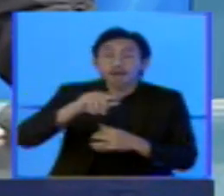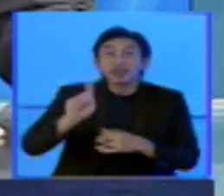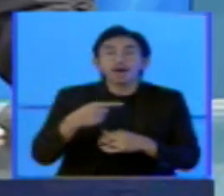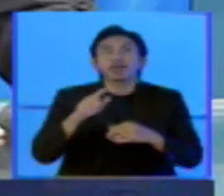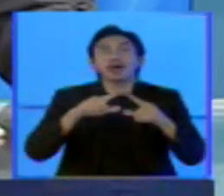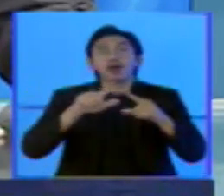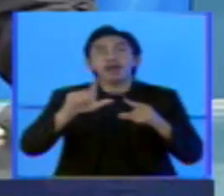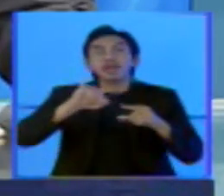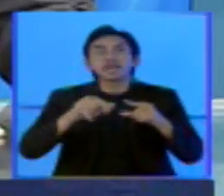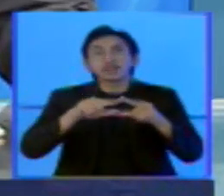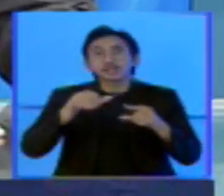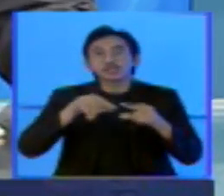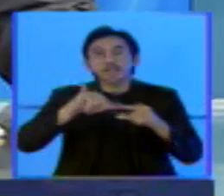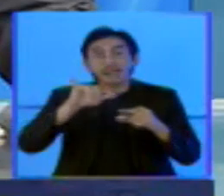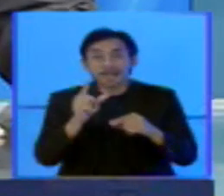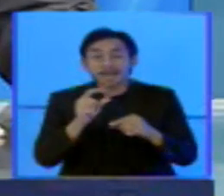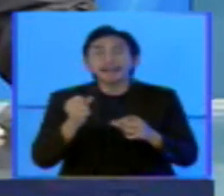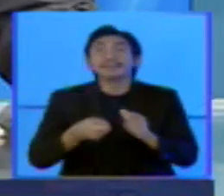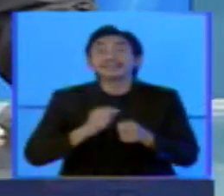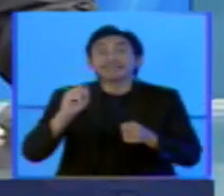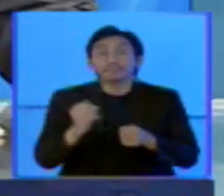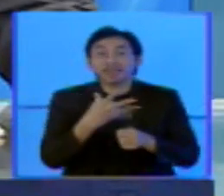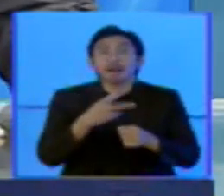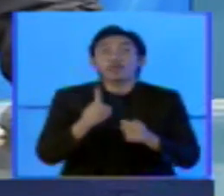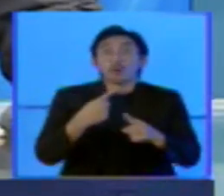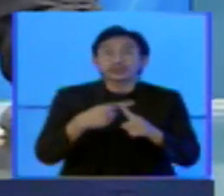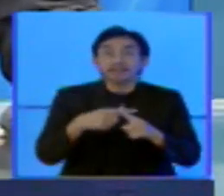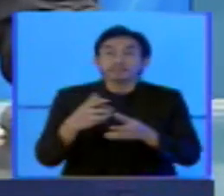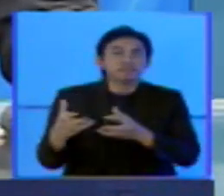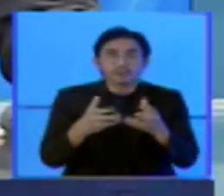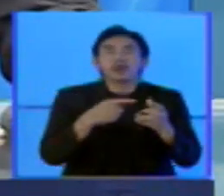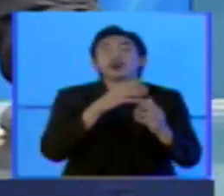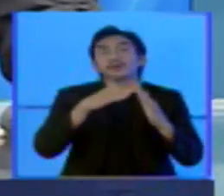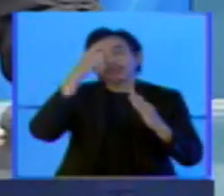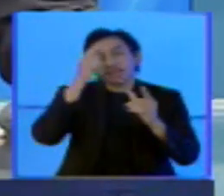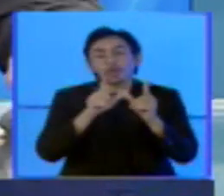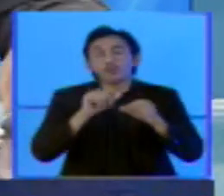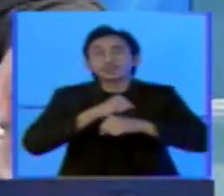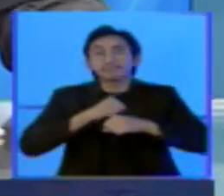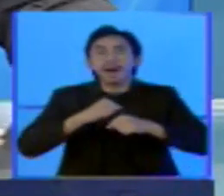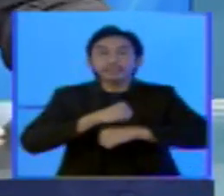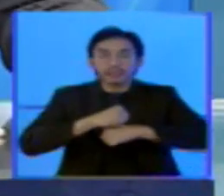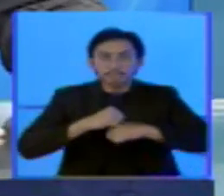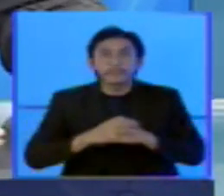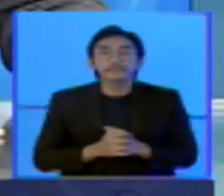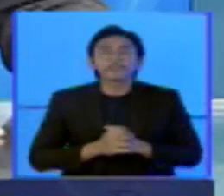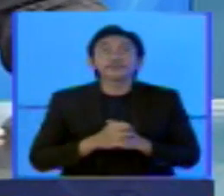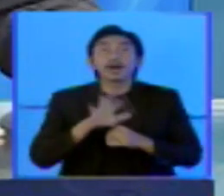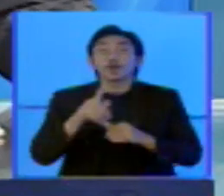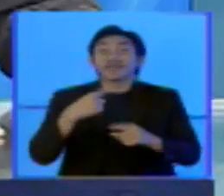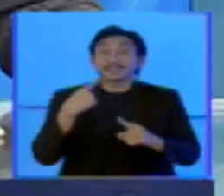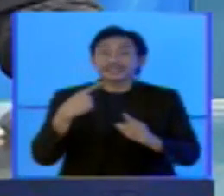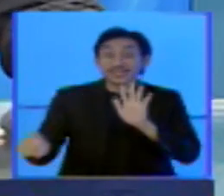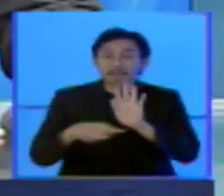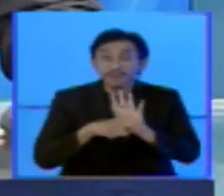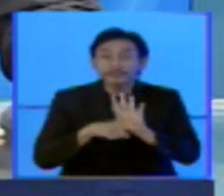hasil rapid test bagi yang positif akan dibawa ke rumah sakit Wisma Atlet dan yang negatif diminta untuk melakukan isolasi Mandiri Sesampainya di